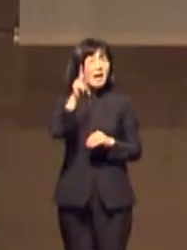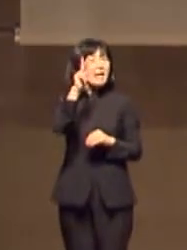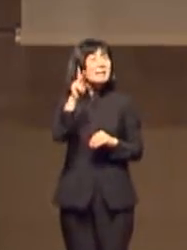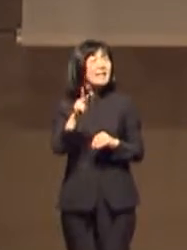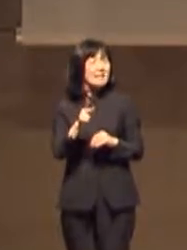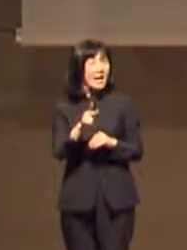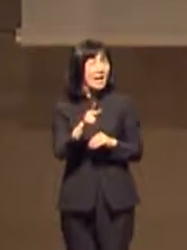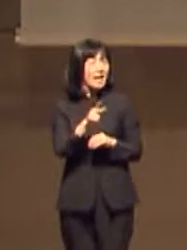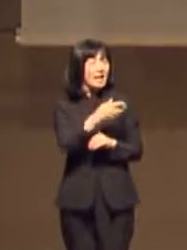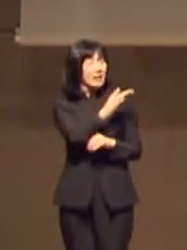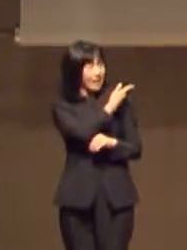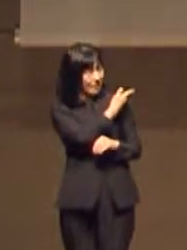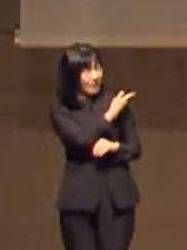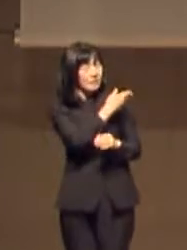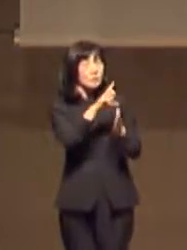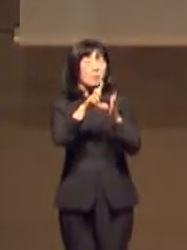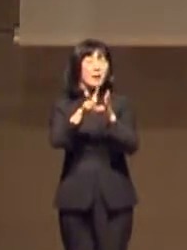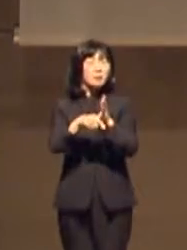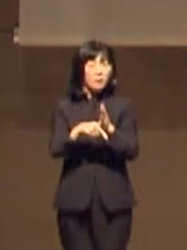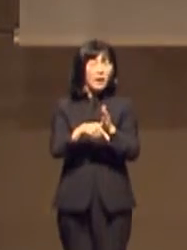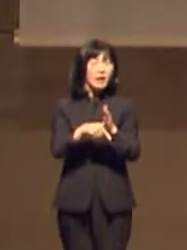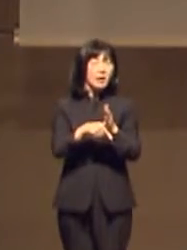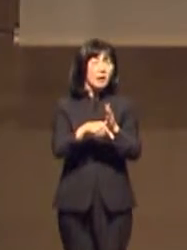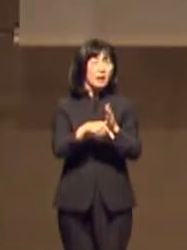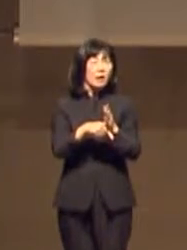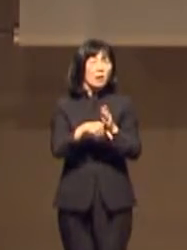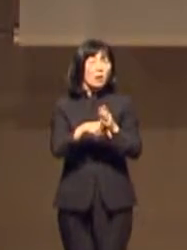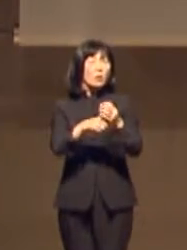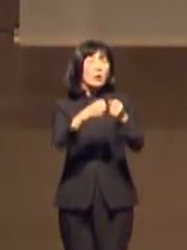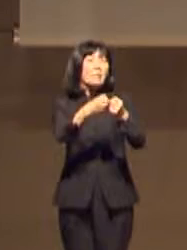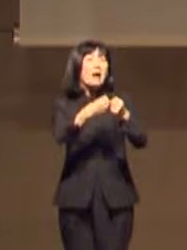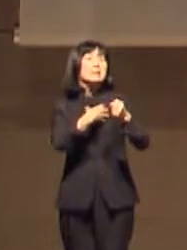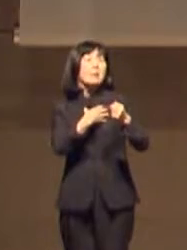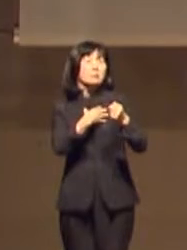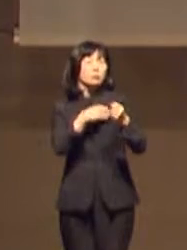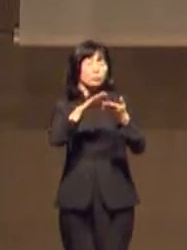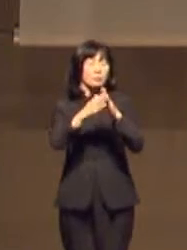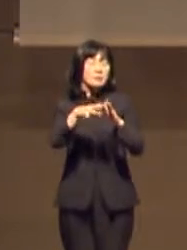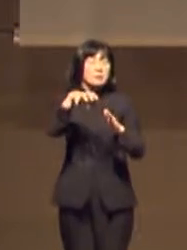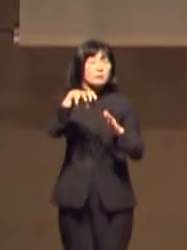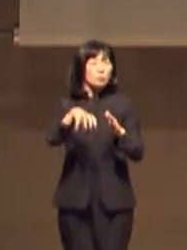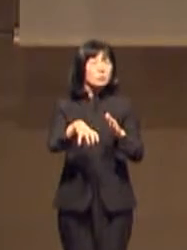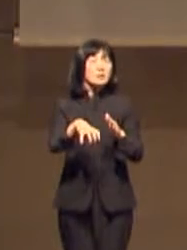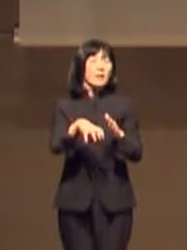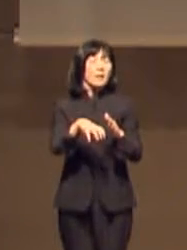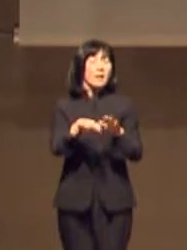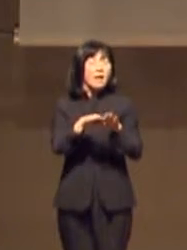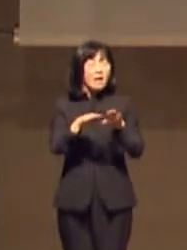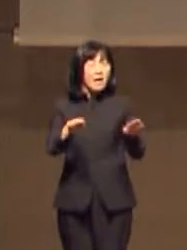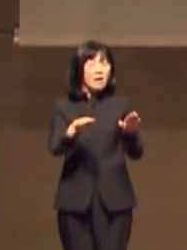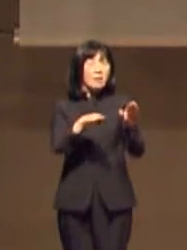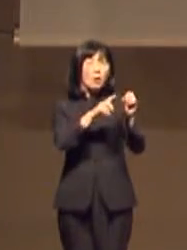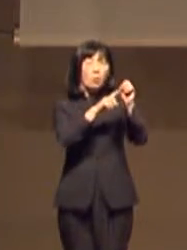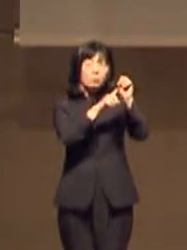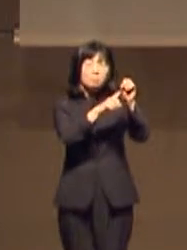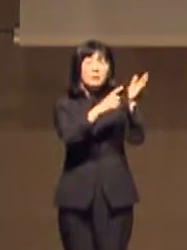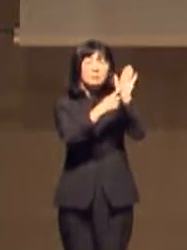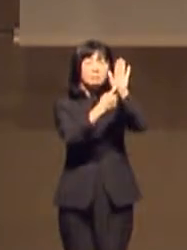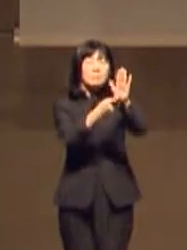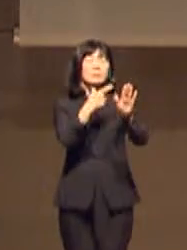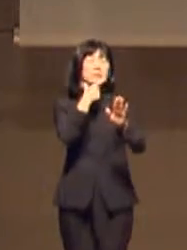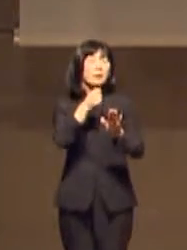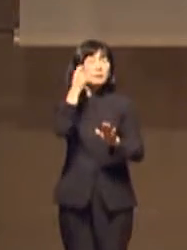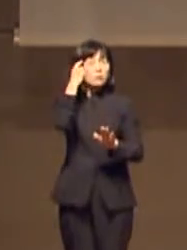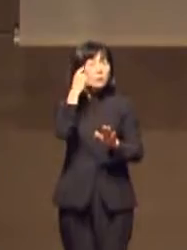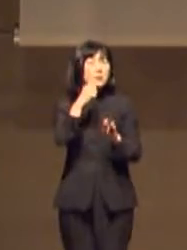でございますが、これは被爆都市としまして世界恒久平和の実現を目指す都市であることを示すときに使用させ